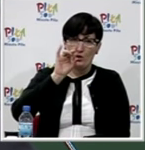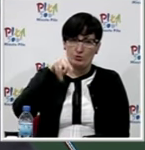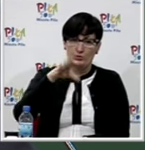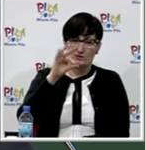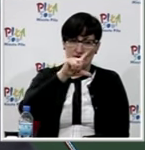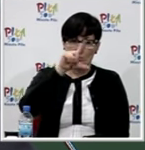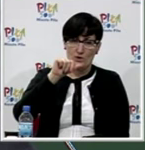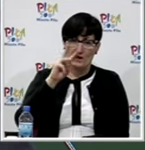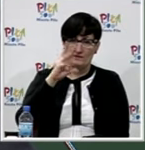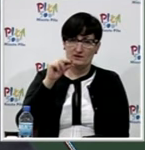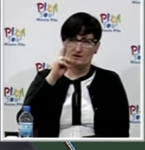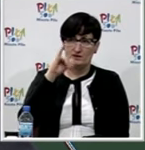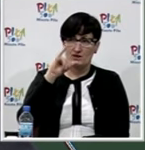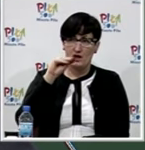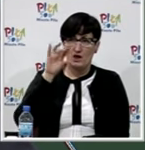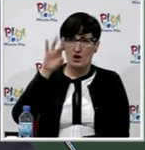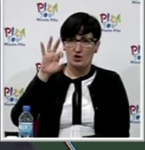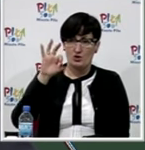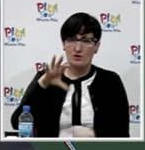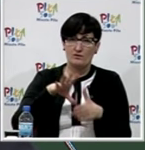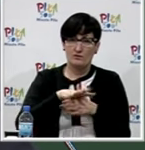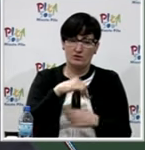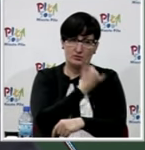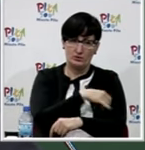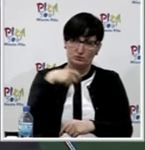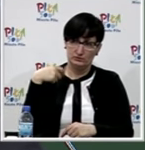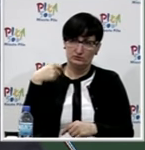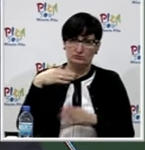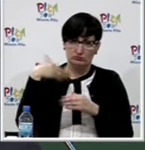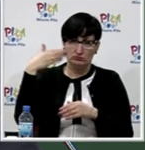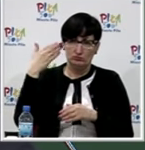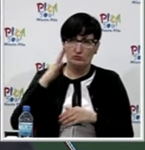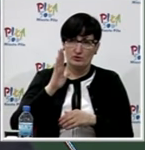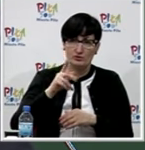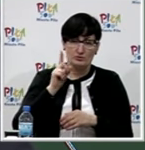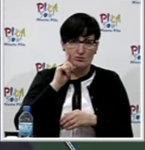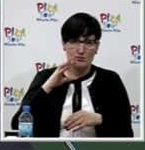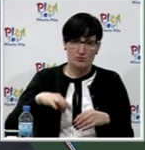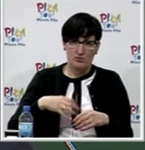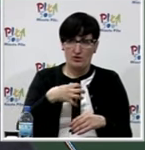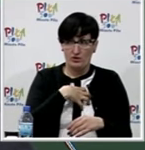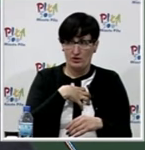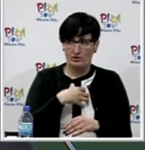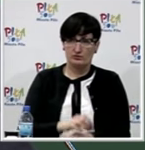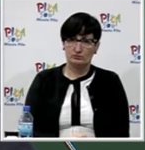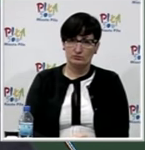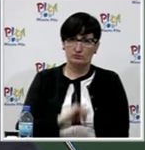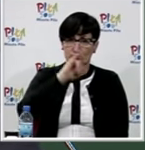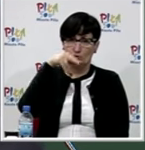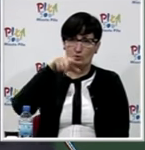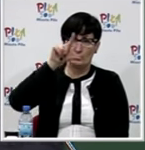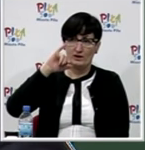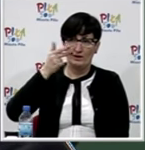numer 771. W imieniu prezydenta punkt ten referowała będzie dyrektor Wydziału Gospodarki Nieruchomościami pani Julita